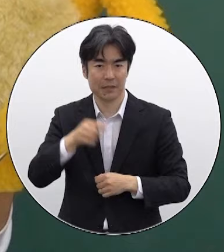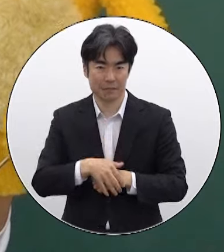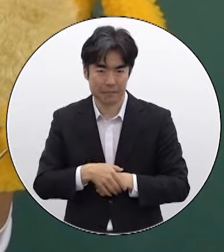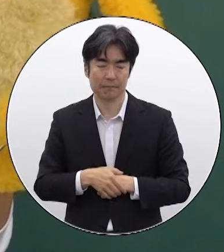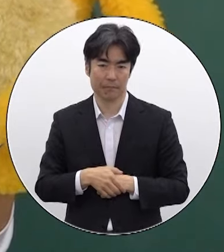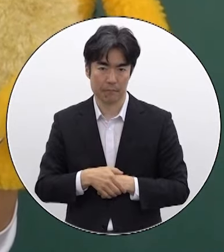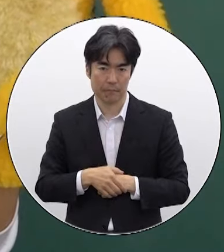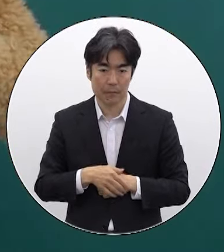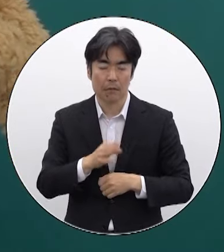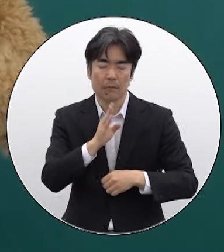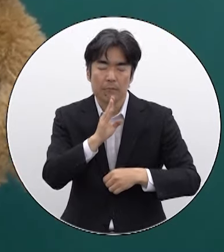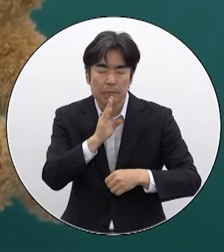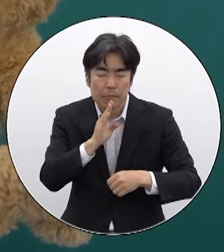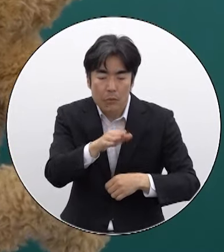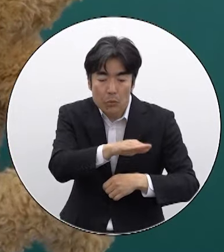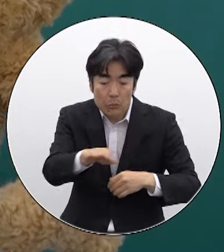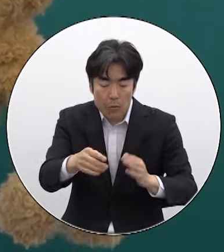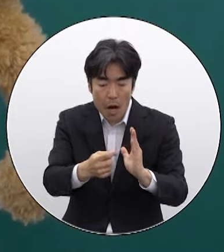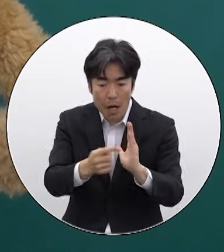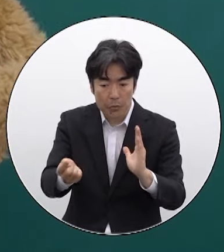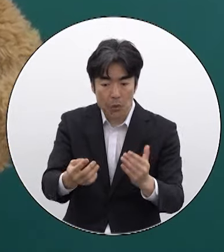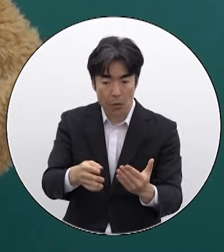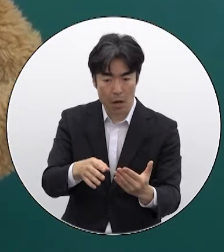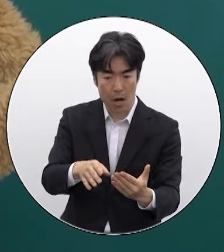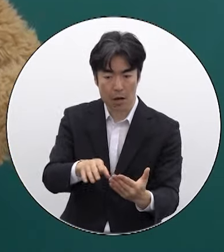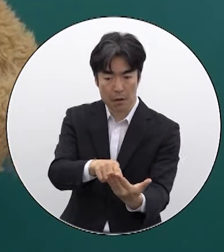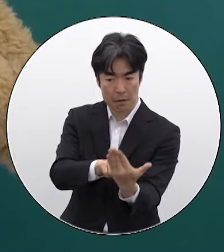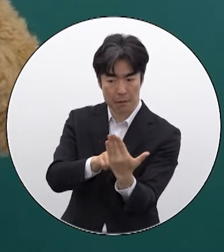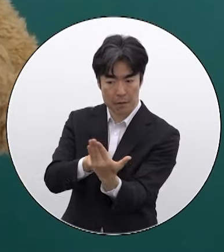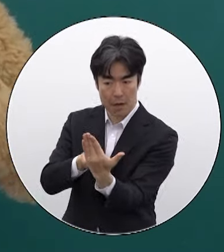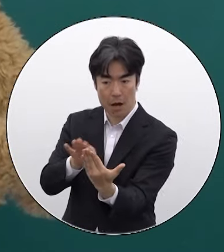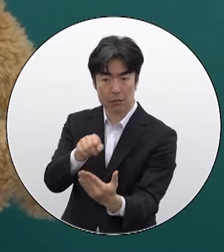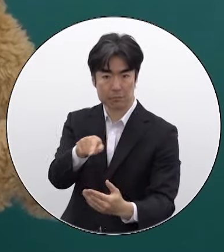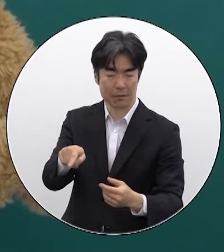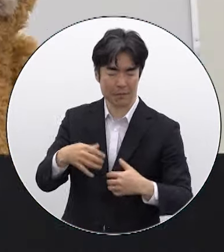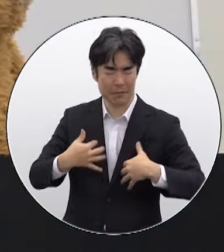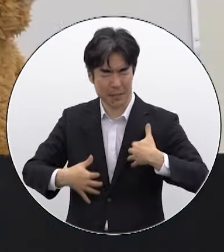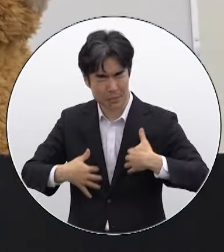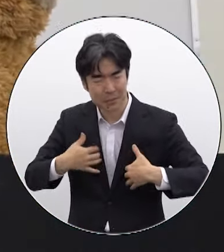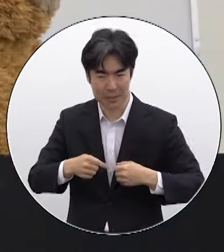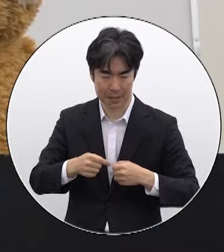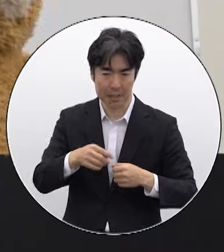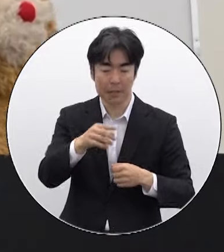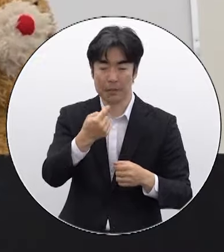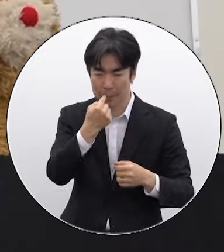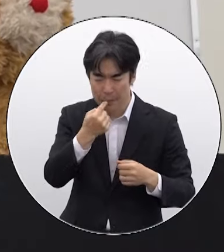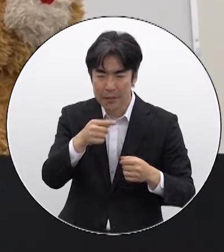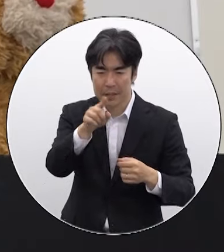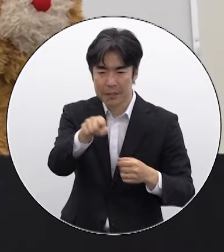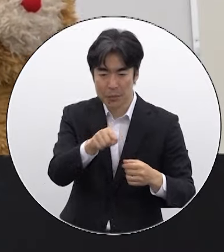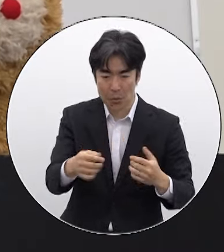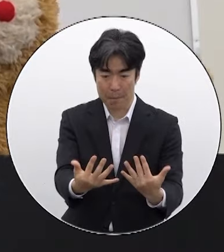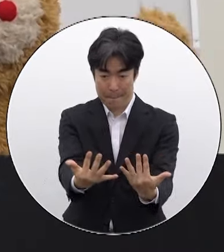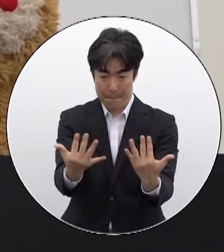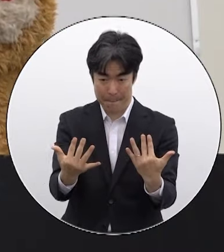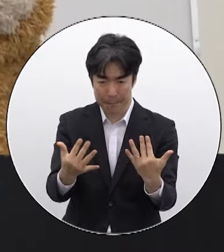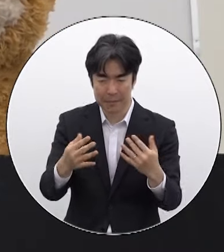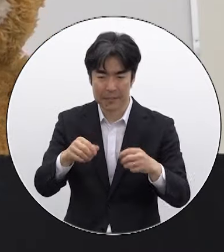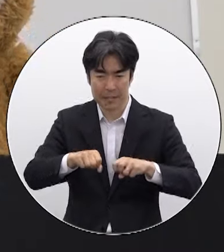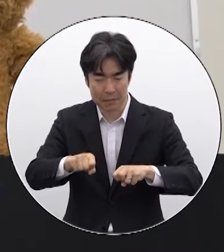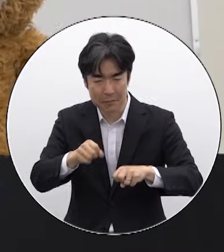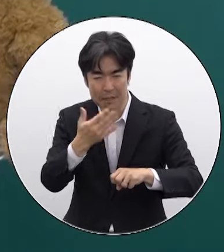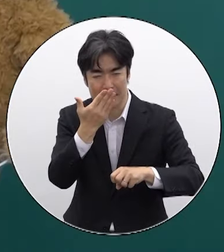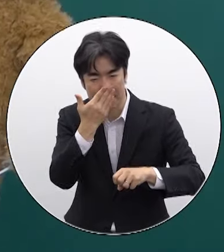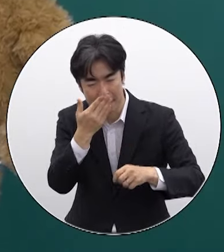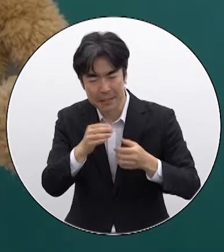ました。 リアルな子どもの反応が見れるっていうのがすごく楽しくて、人前で何かをするって苦手だったんですけど、あ、